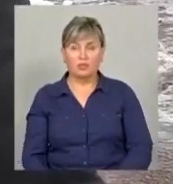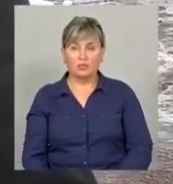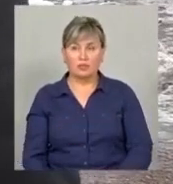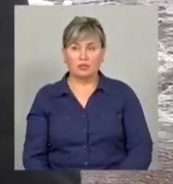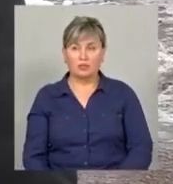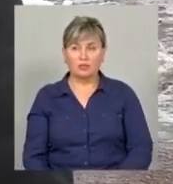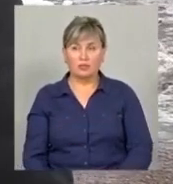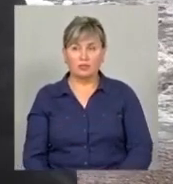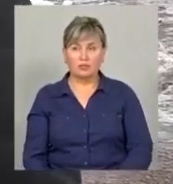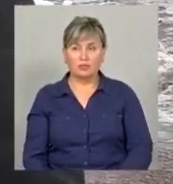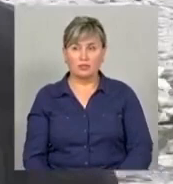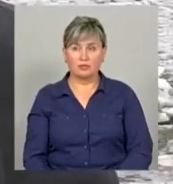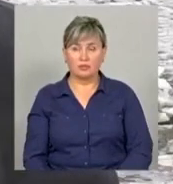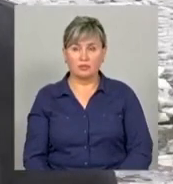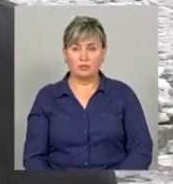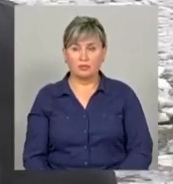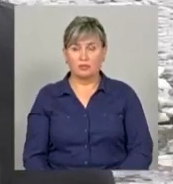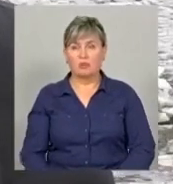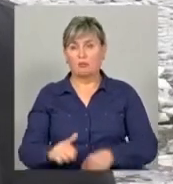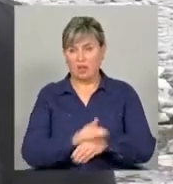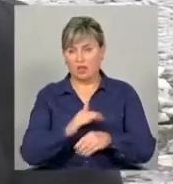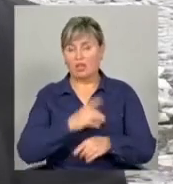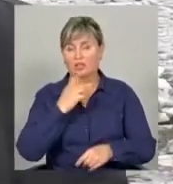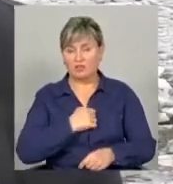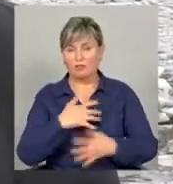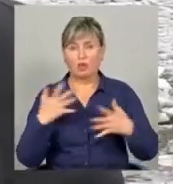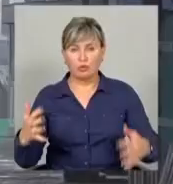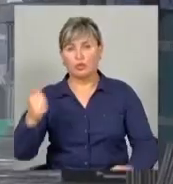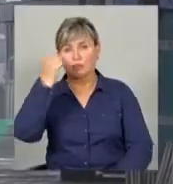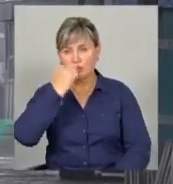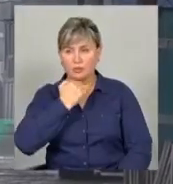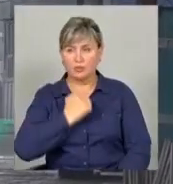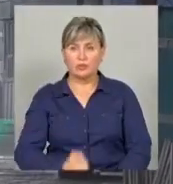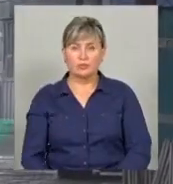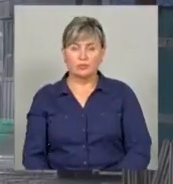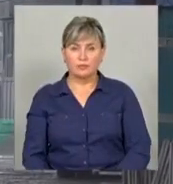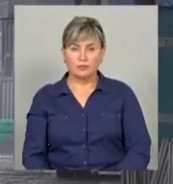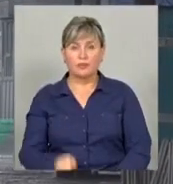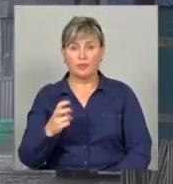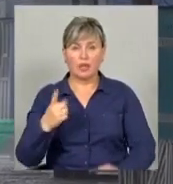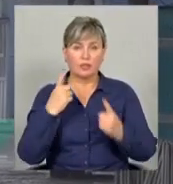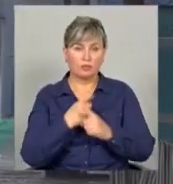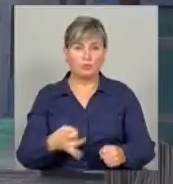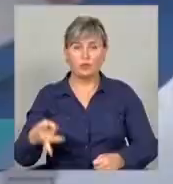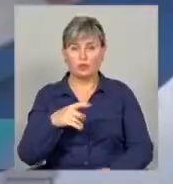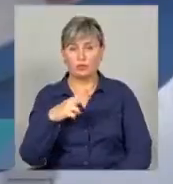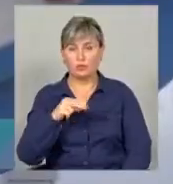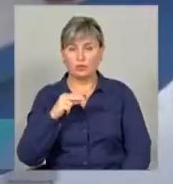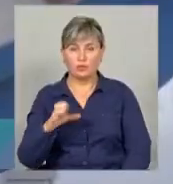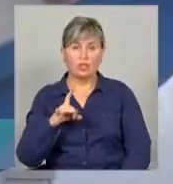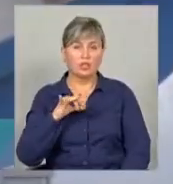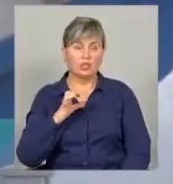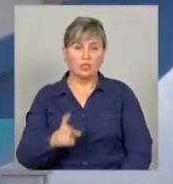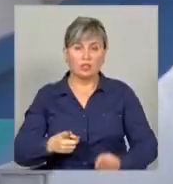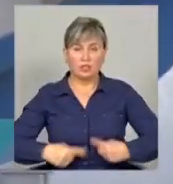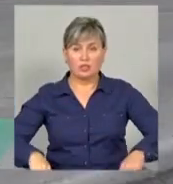Наши села Кулан. Молодцы военные наши. Огромное им спасибо. Между тем, как сообщили в региональном ДЧС, риск подтопления